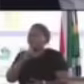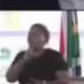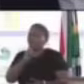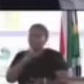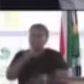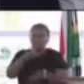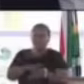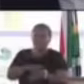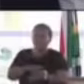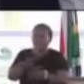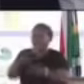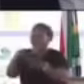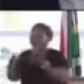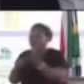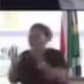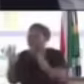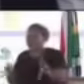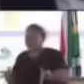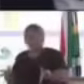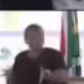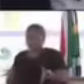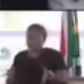lezo kuphela.